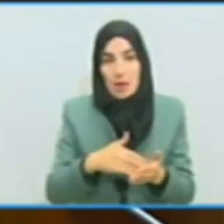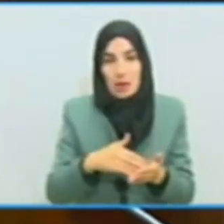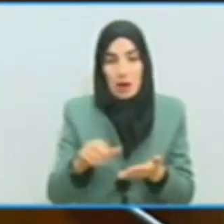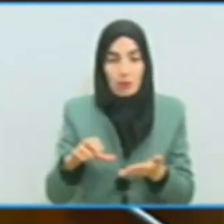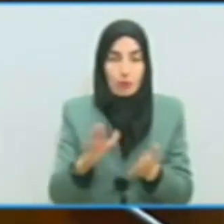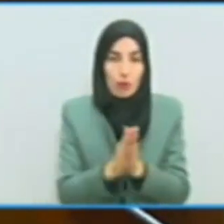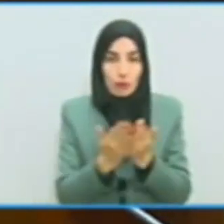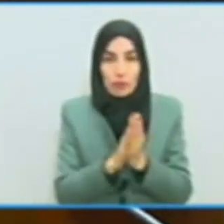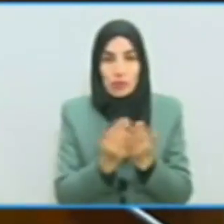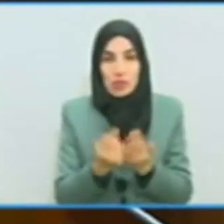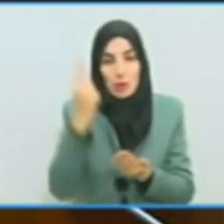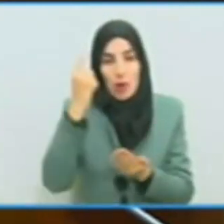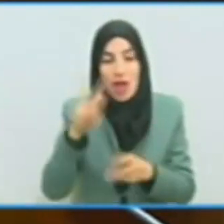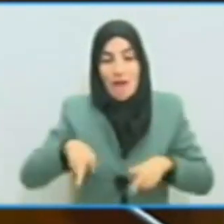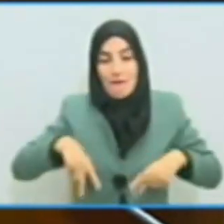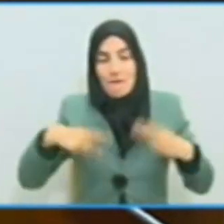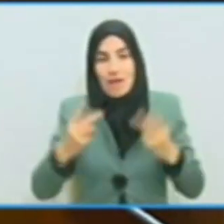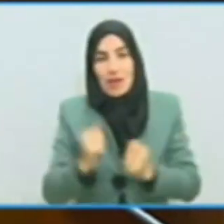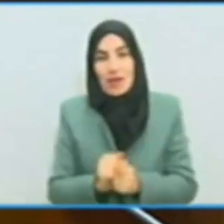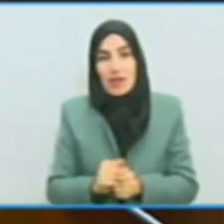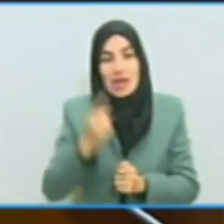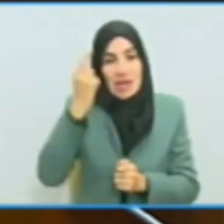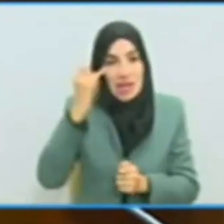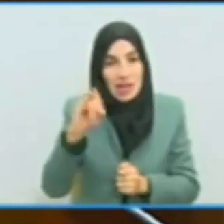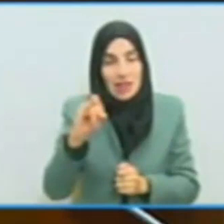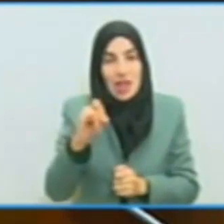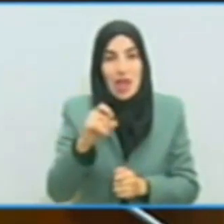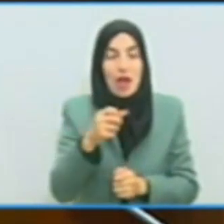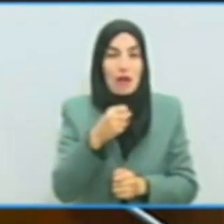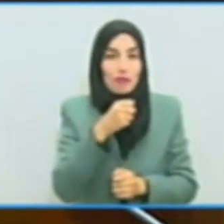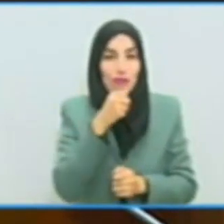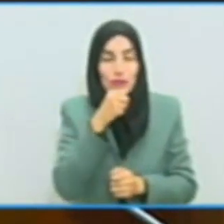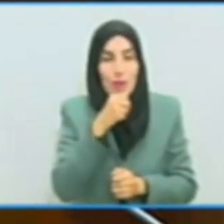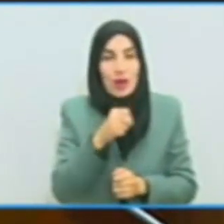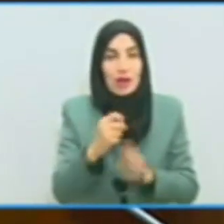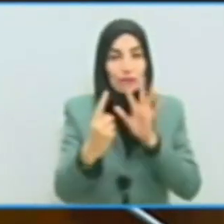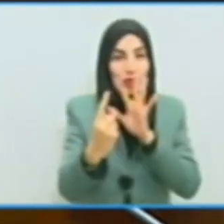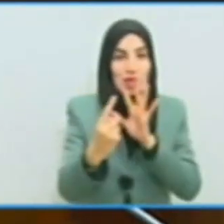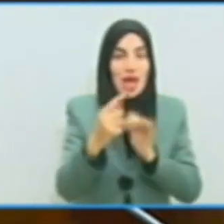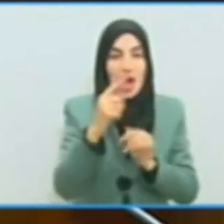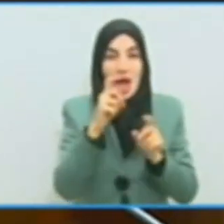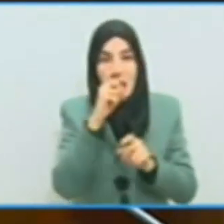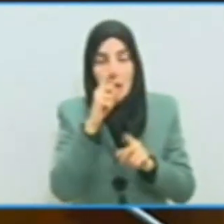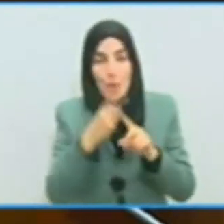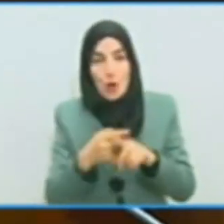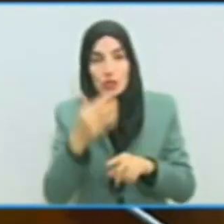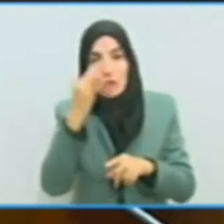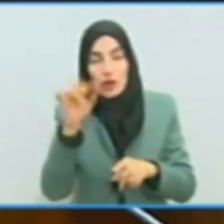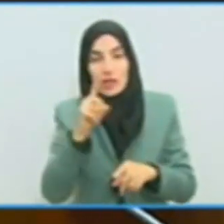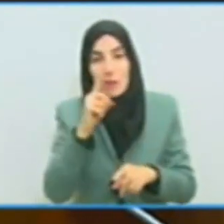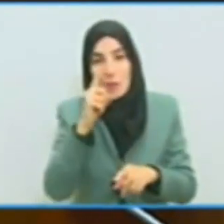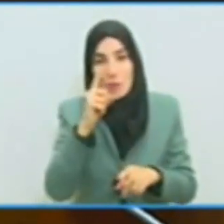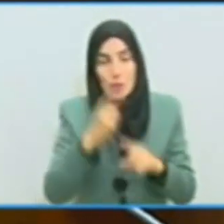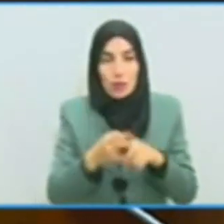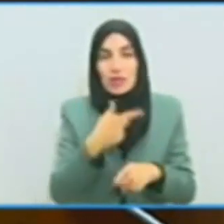كتاب تعريفي حول حياة وآراء الإمام محمد بن عبد الكريم المغيلي باللغات العربية والفرنسية والإنجليزية،